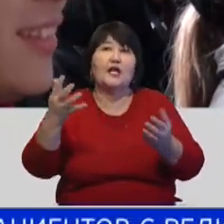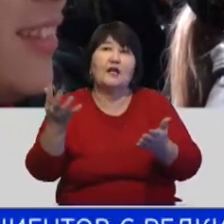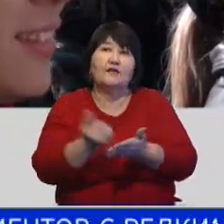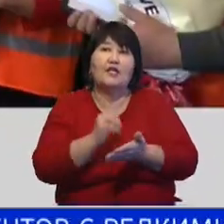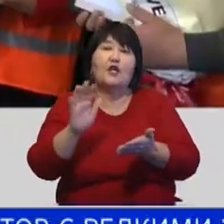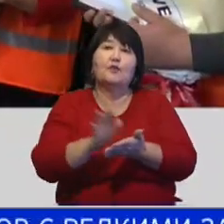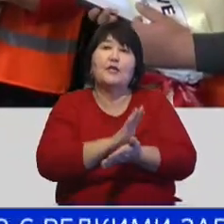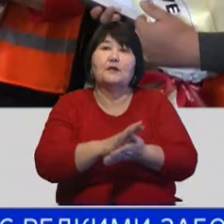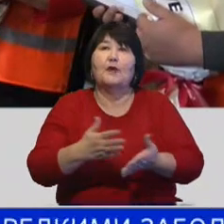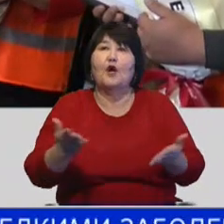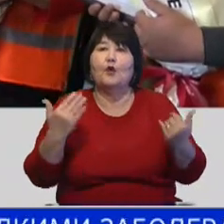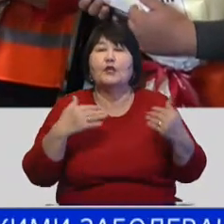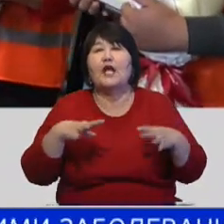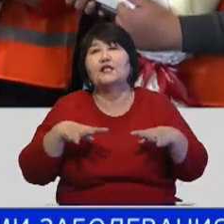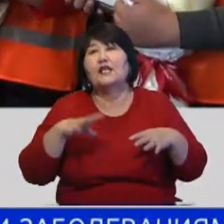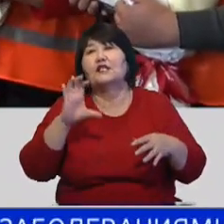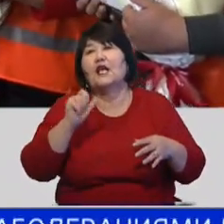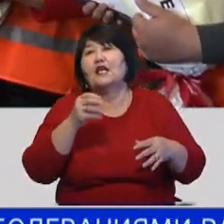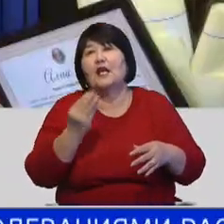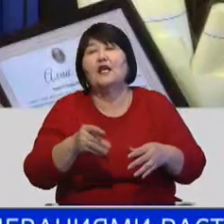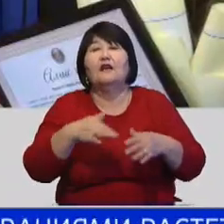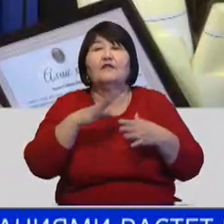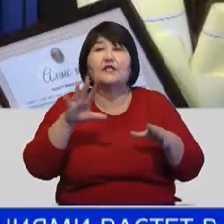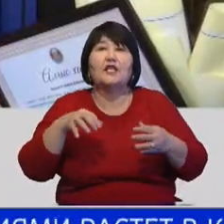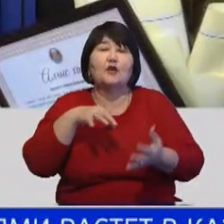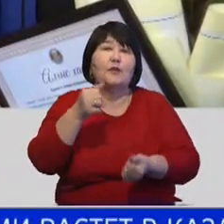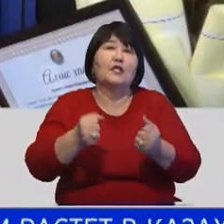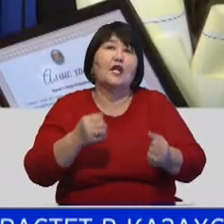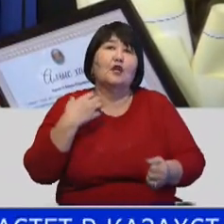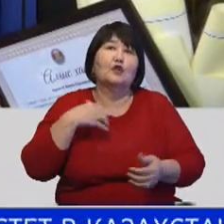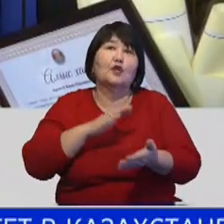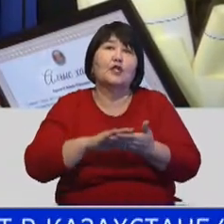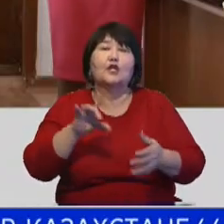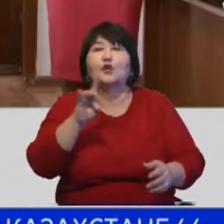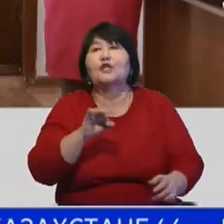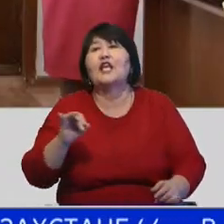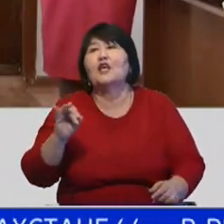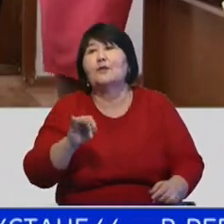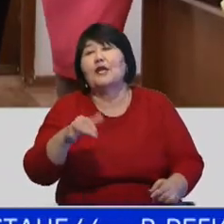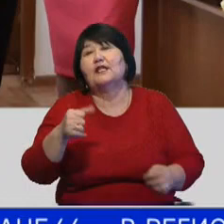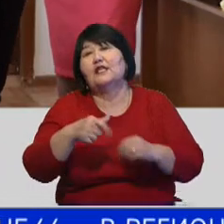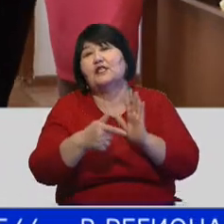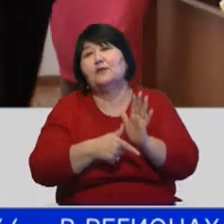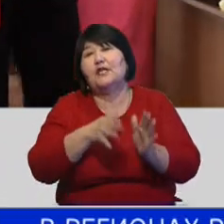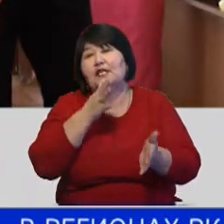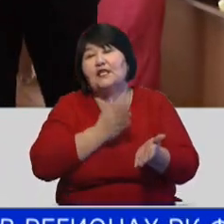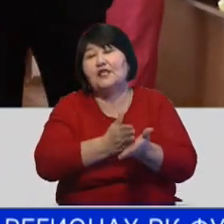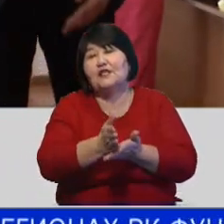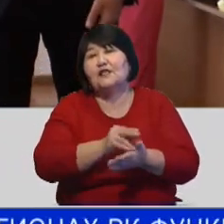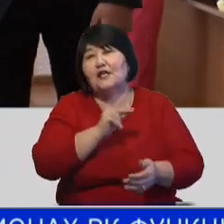возможность бесплатного отдыха в санатории Сарагаш. В их числе механизатор Кызылорда тазалығы Рустембек Ибраев с 17-летним стажем